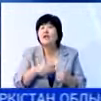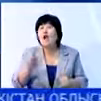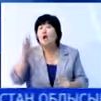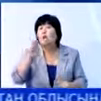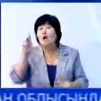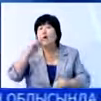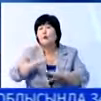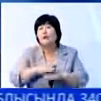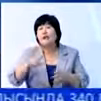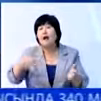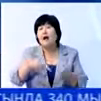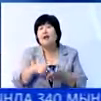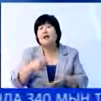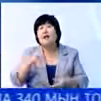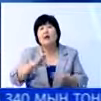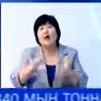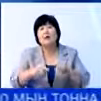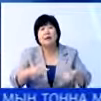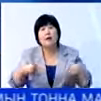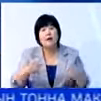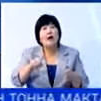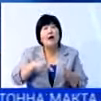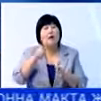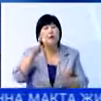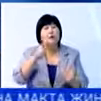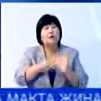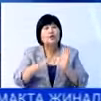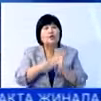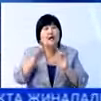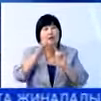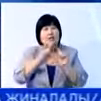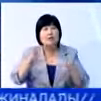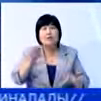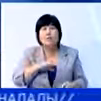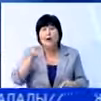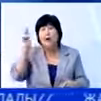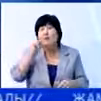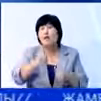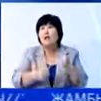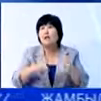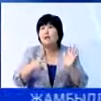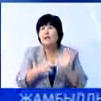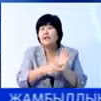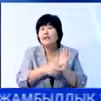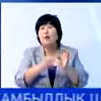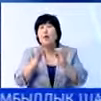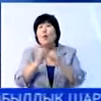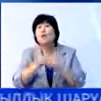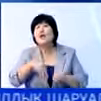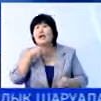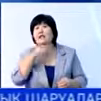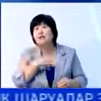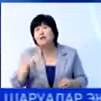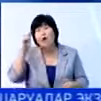биология пәнінен қалалық олимпиада мәресіне жетті. Қаладағы нөмірі 176-шы орта мектепте өткен білім бәйгесінде 8 бен 10-шы сынып